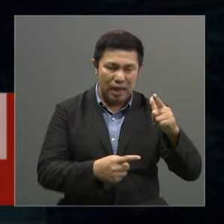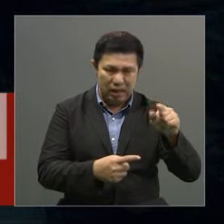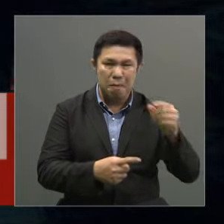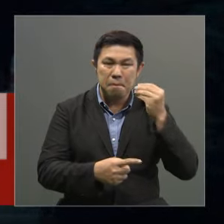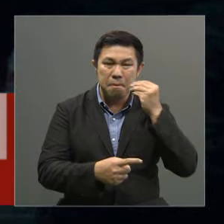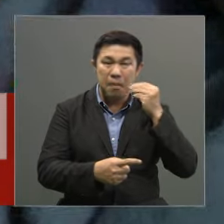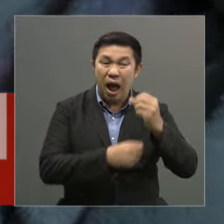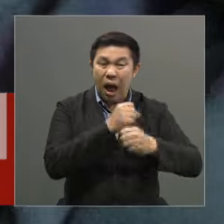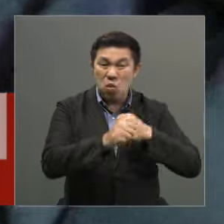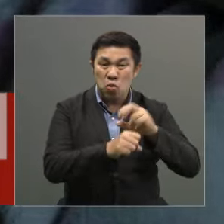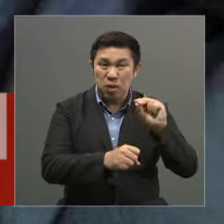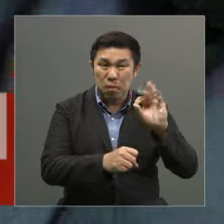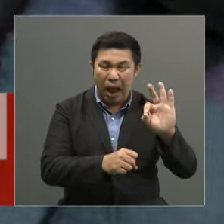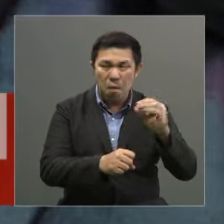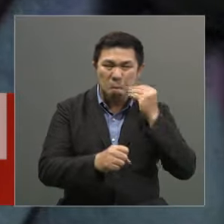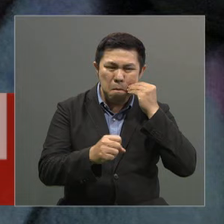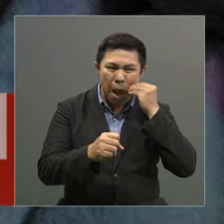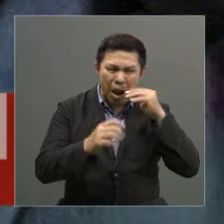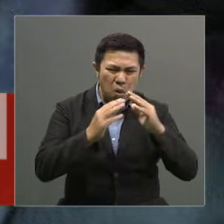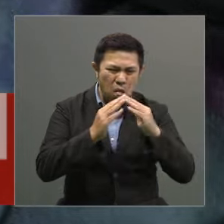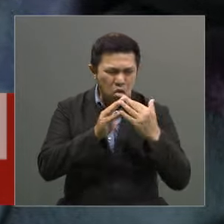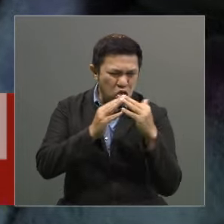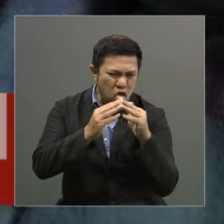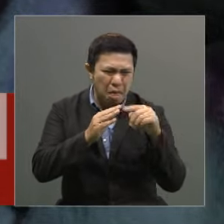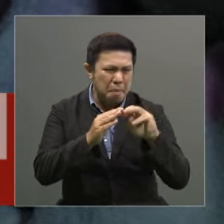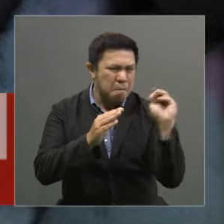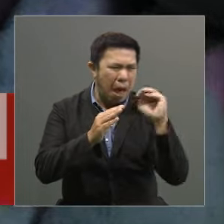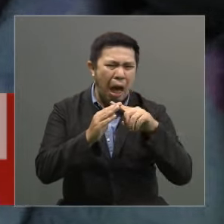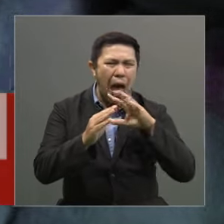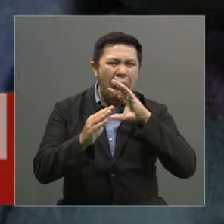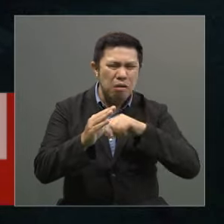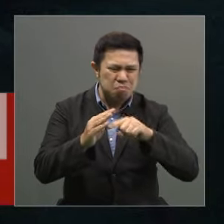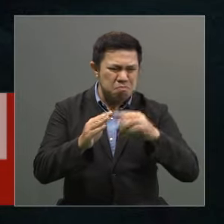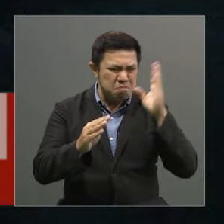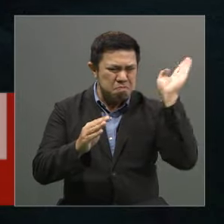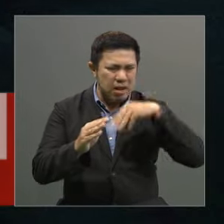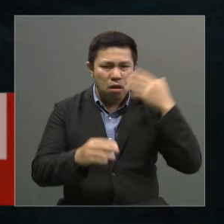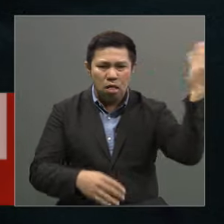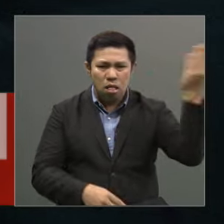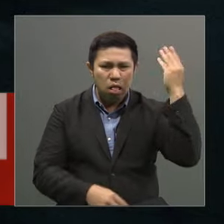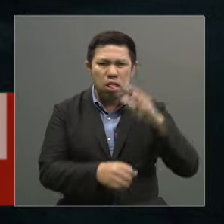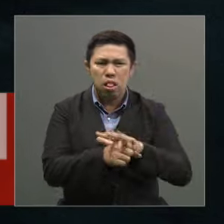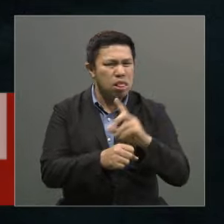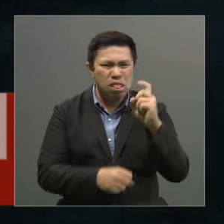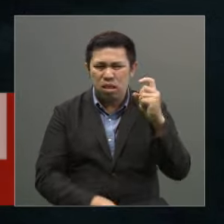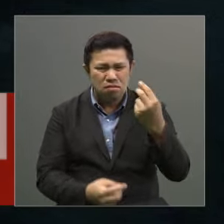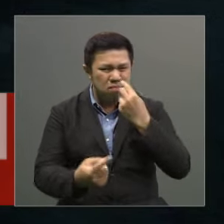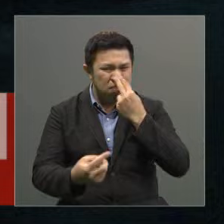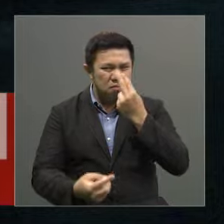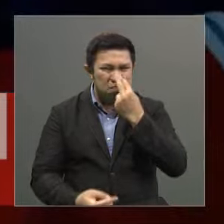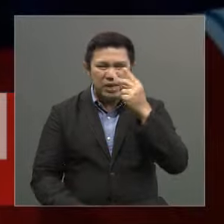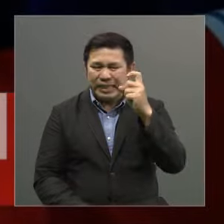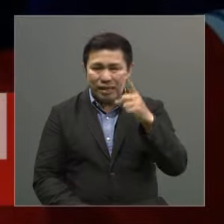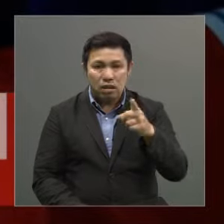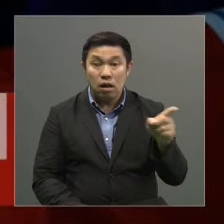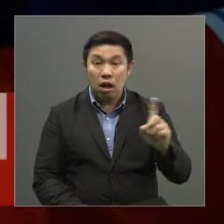เห็นนะครับสภาพบ้านเป็นบ้านไม้ที่มีลักษณะทรุดโทรมแล้วก็มีกลิ่นอับอากาศก็ไม่ถ่ายเทด้วยทีนี้คุณประเทืองเนี่ย